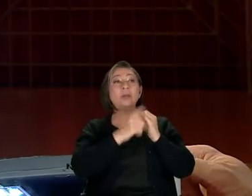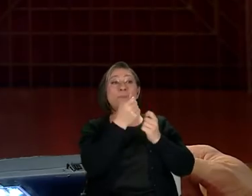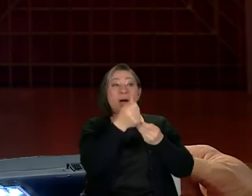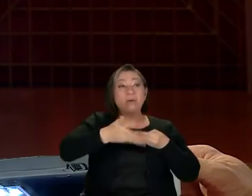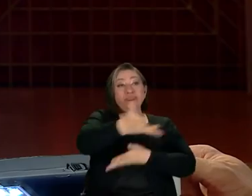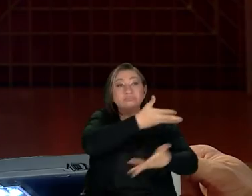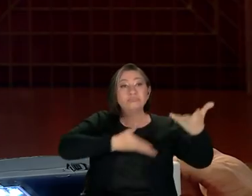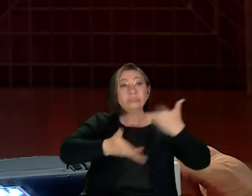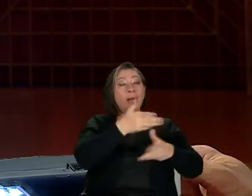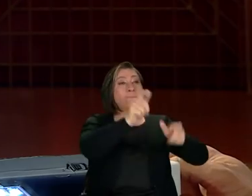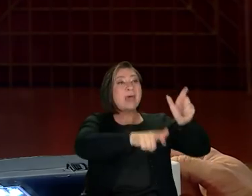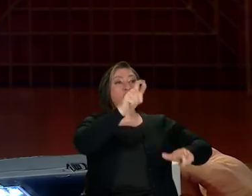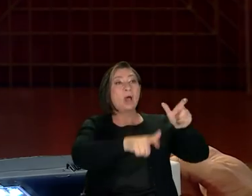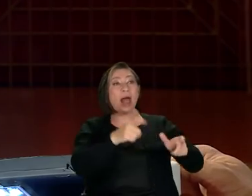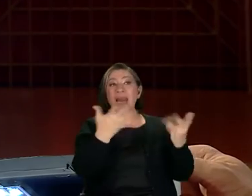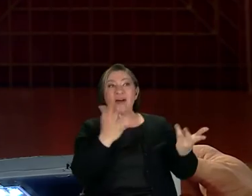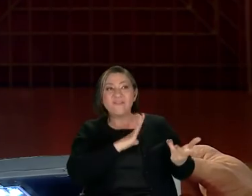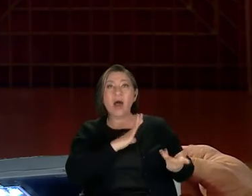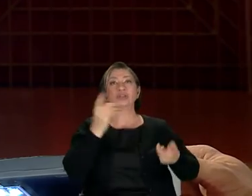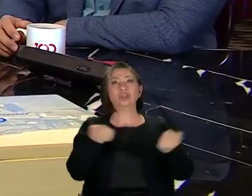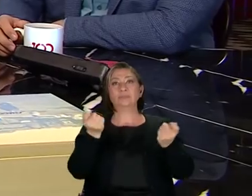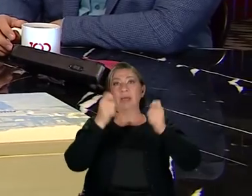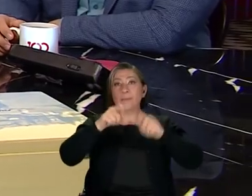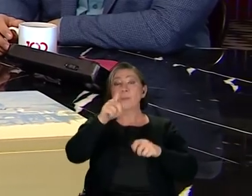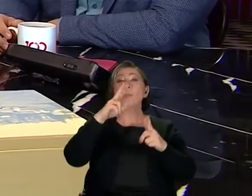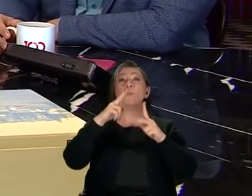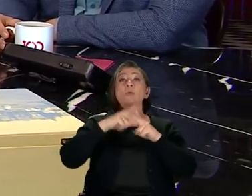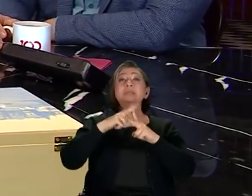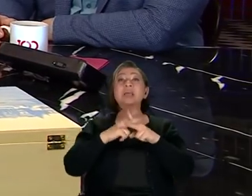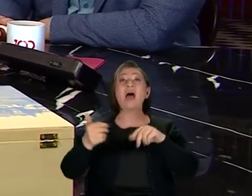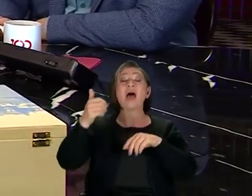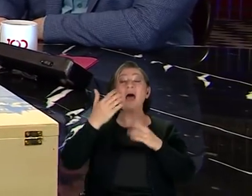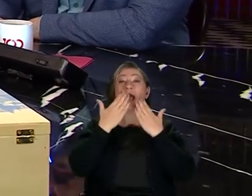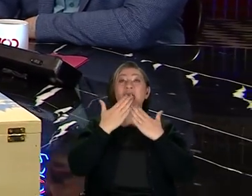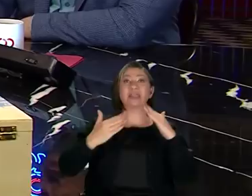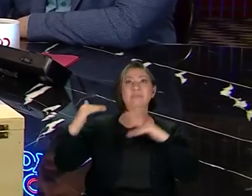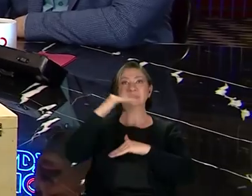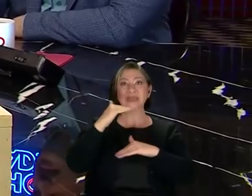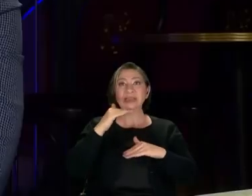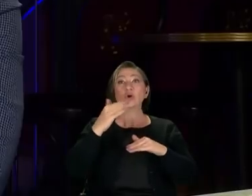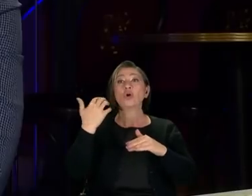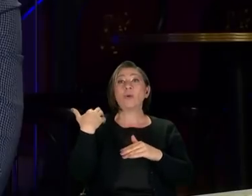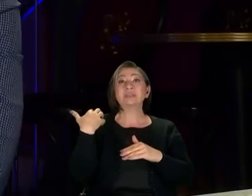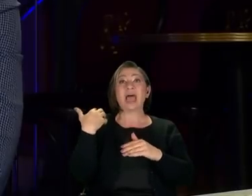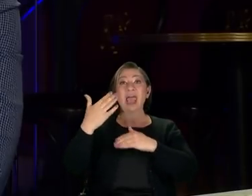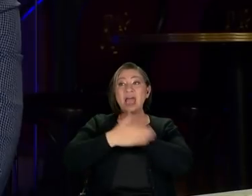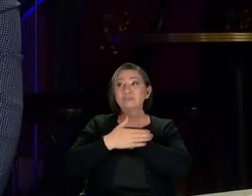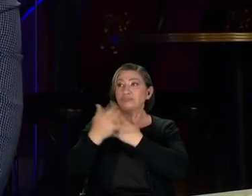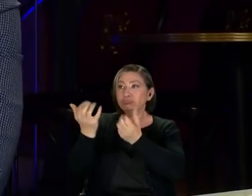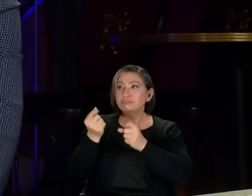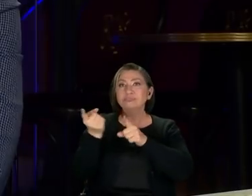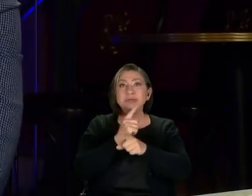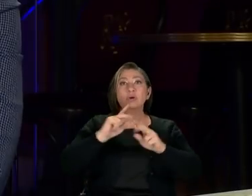ve personel boyutu üzerinde çalışmalarınız var. Polis Akademisi Başkanlığı'nda ve komiser yardımcısı alım ve eğitimiyle rütbe